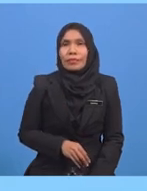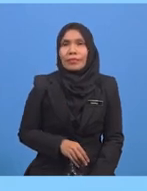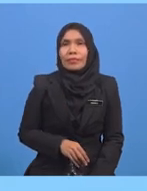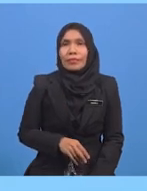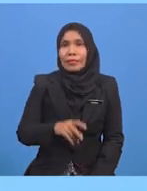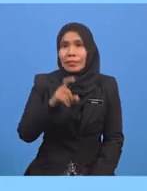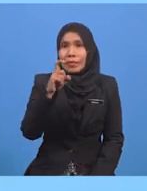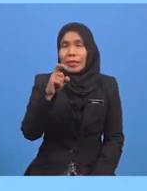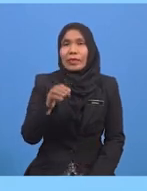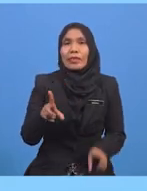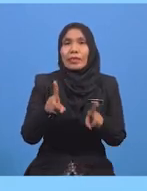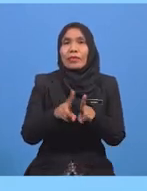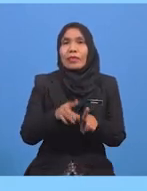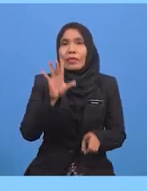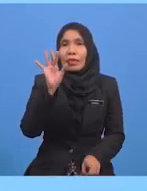sama dengan